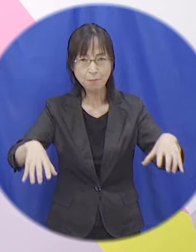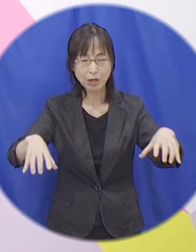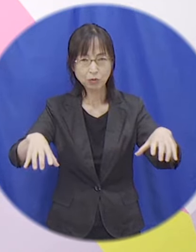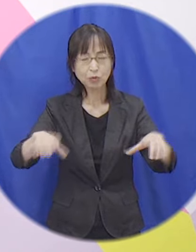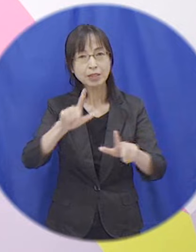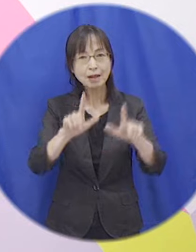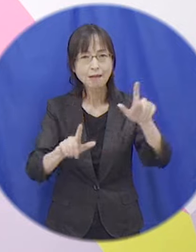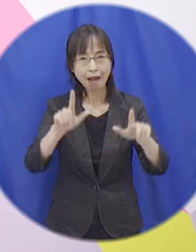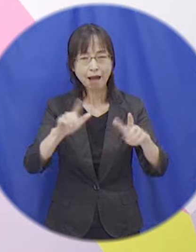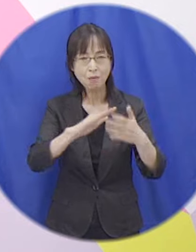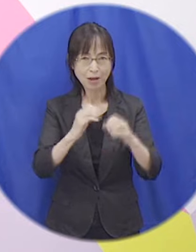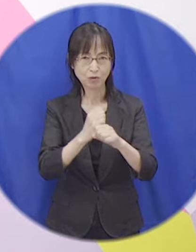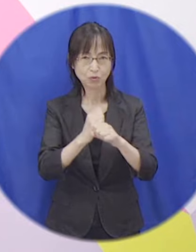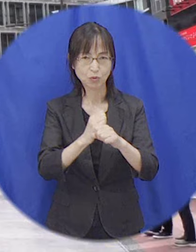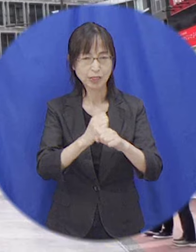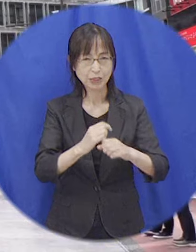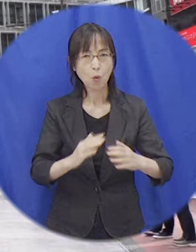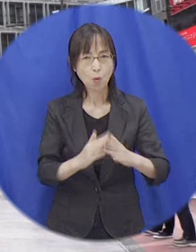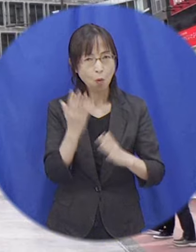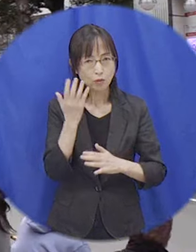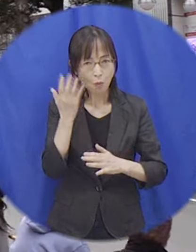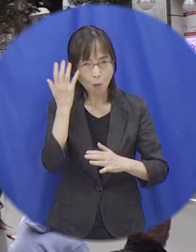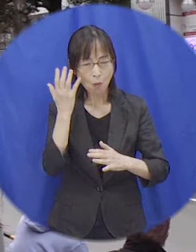構想を掲げています。